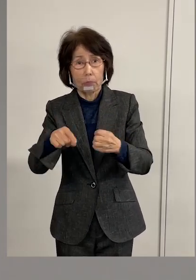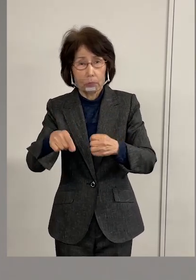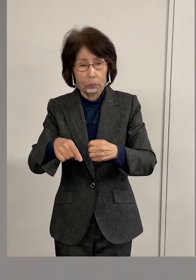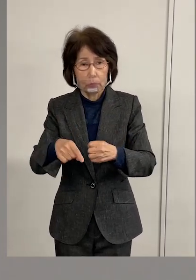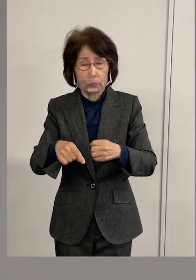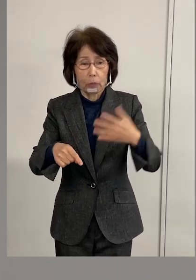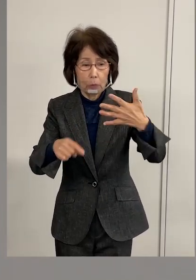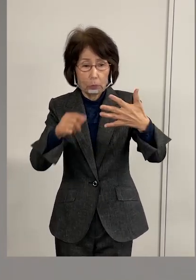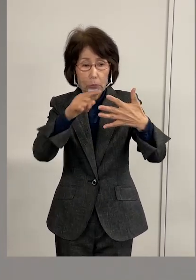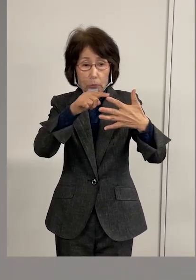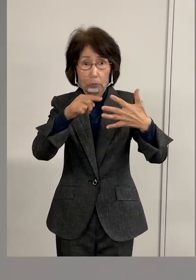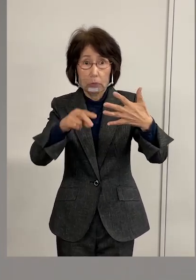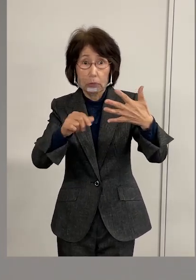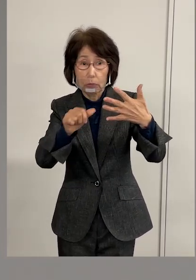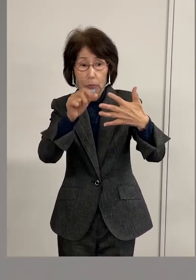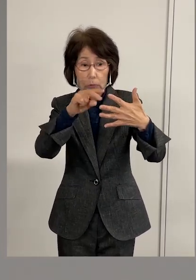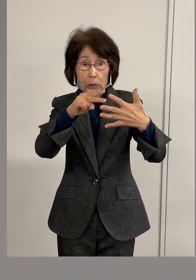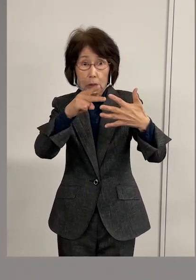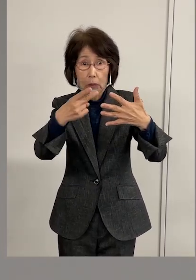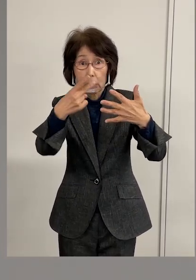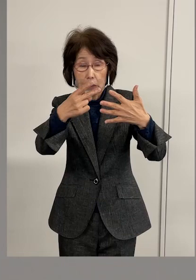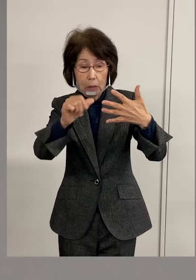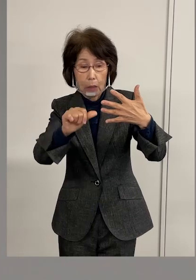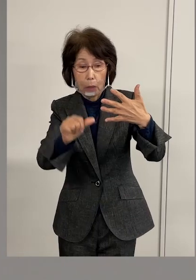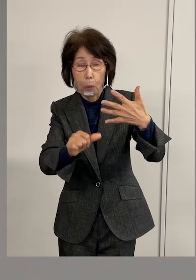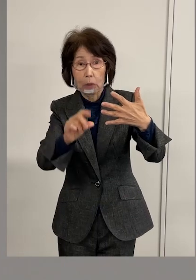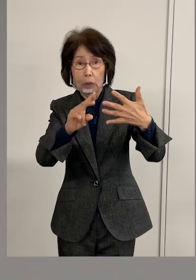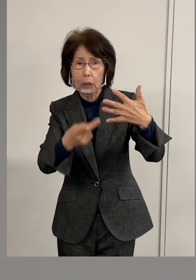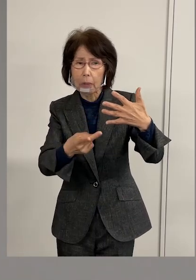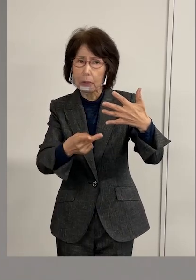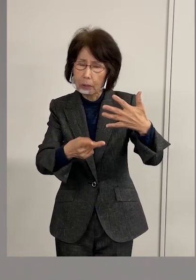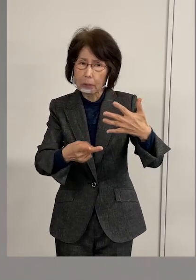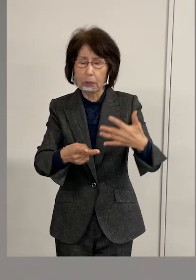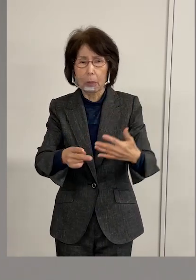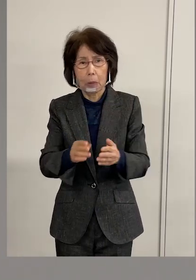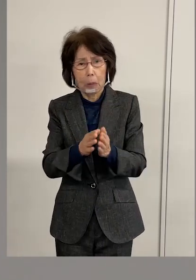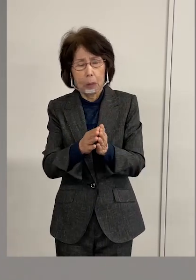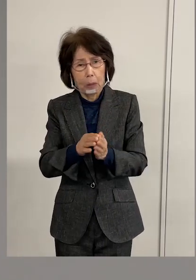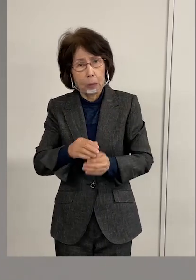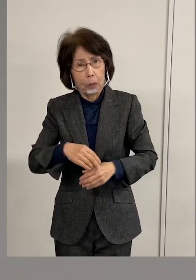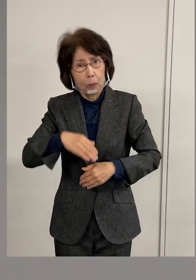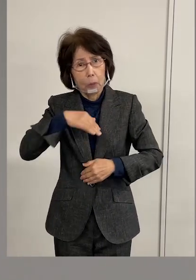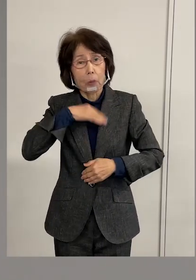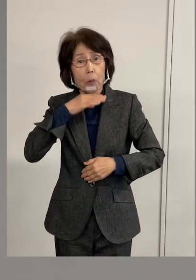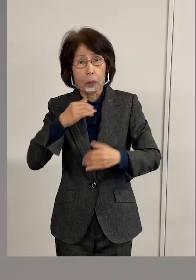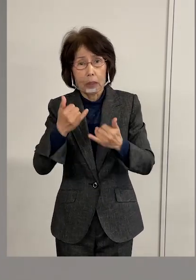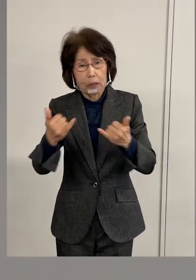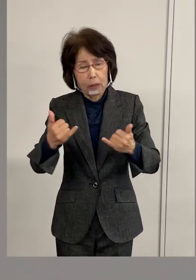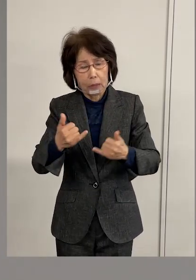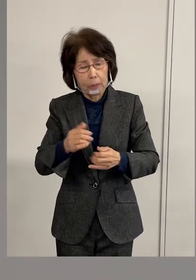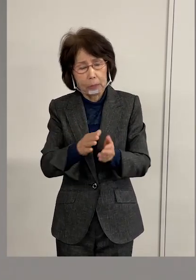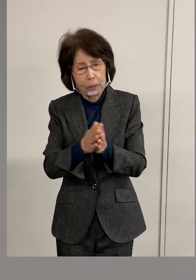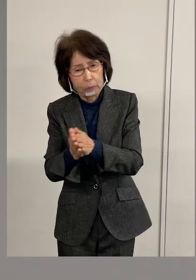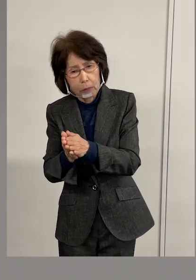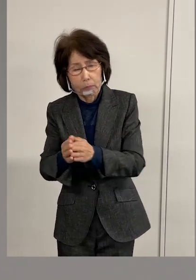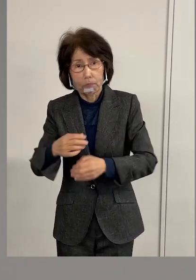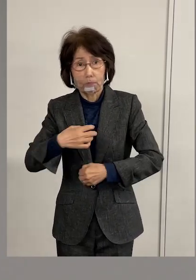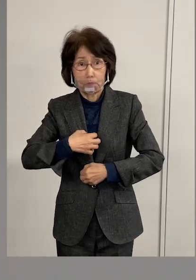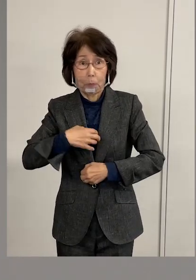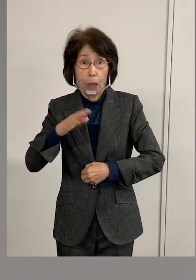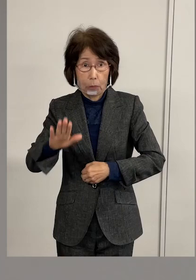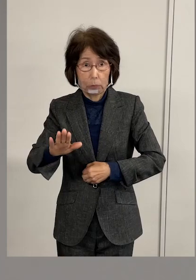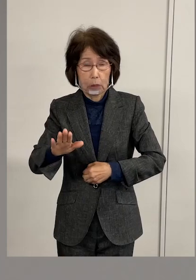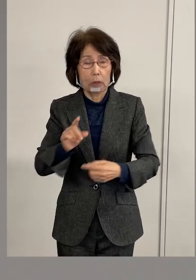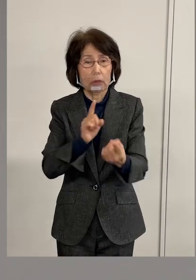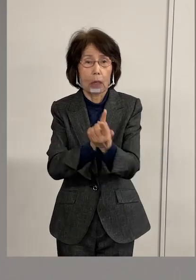になるので、まあ、そこは、対策がですね、後退しないようにということも含めて対応していかないといかないというふうに思っています